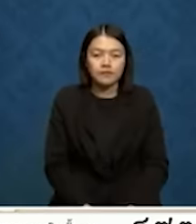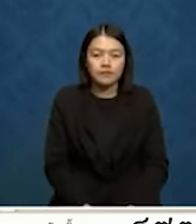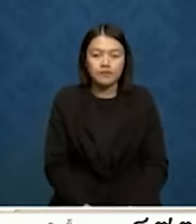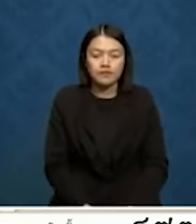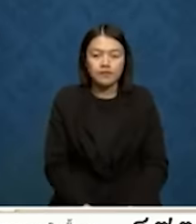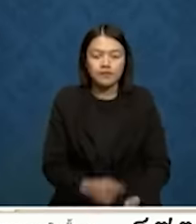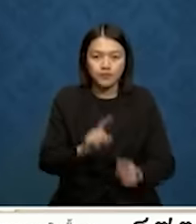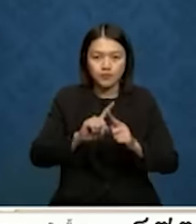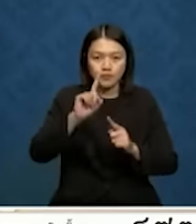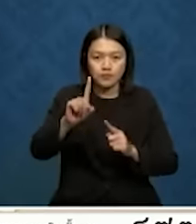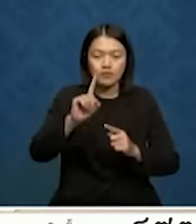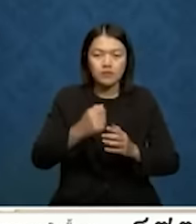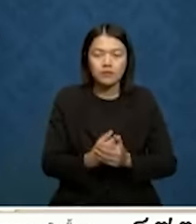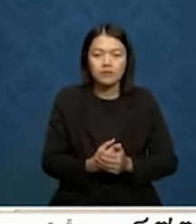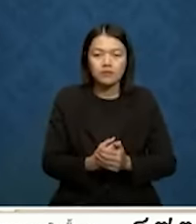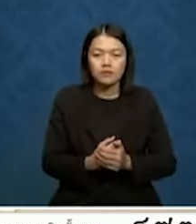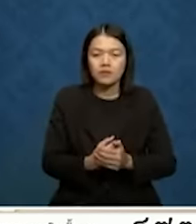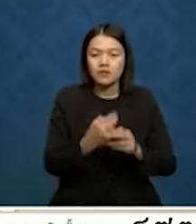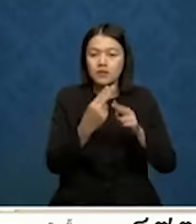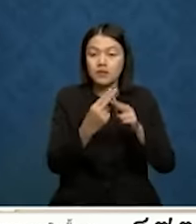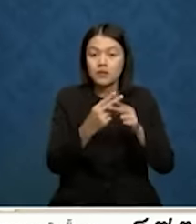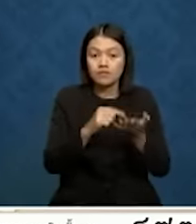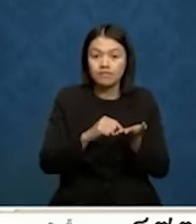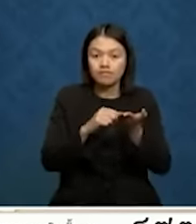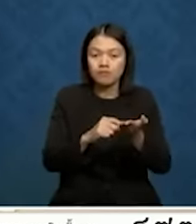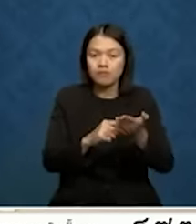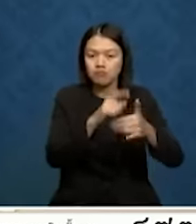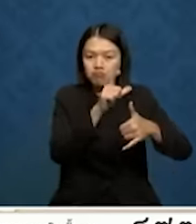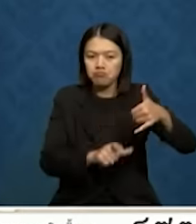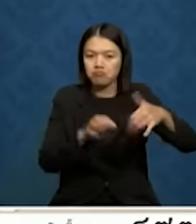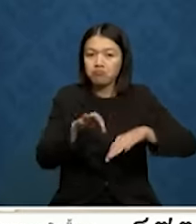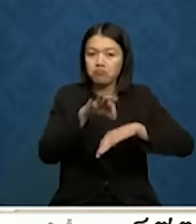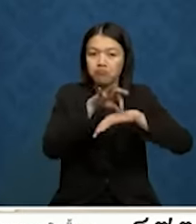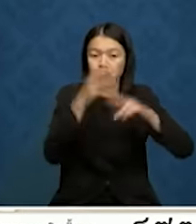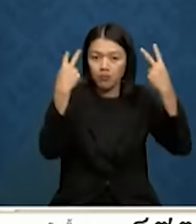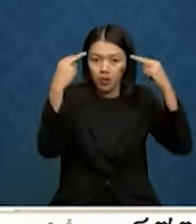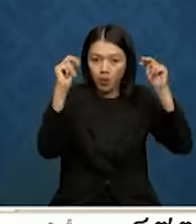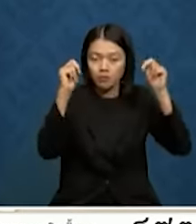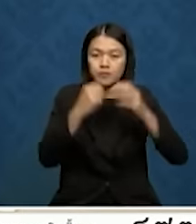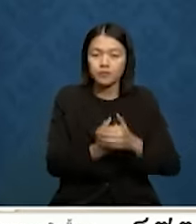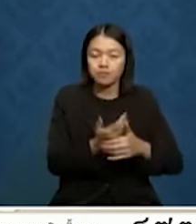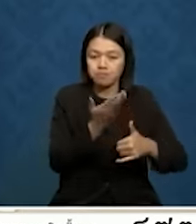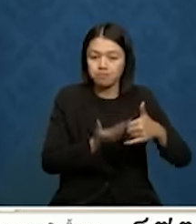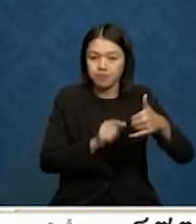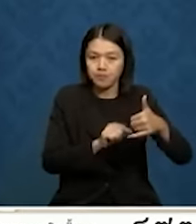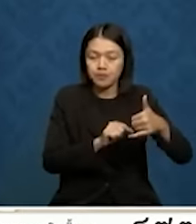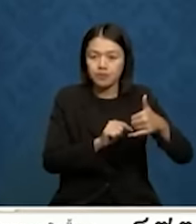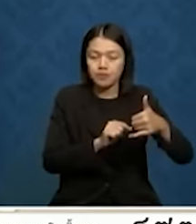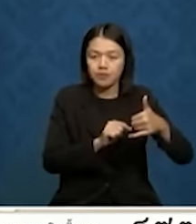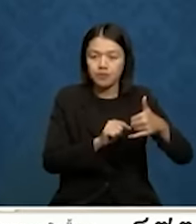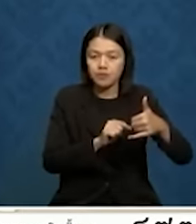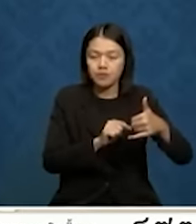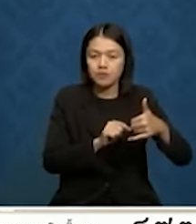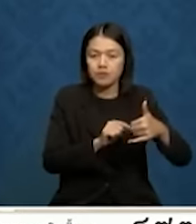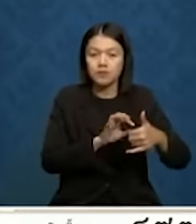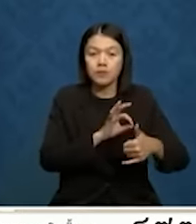ประการที่หนึ่งนะครับการเสนอชื่อบุคคลซึ่งสมควรได้รับแต่งตั้งเป็นนายกรัฐมนตรีนั้นให้ส